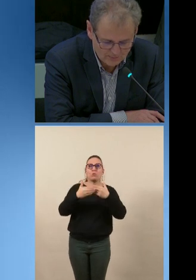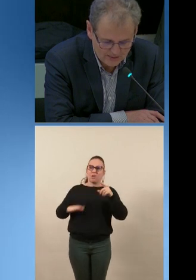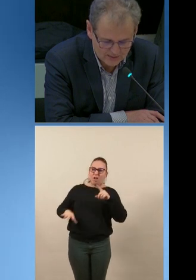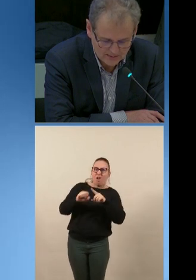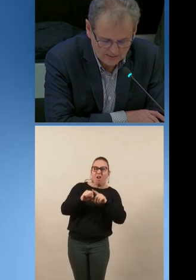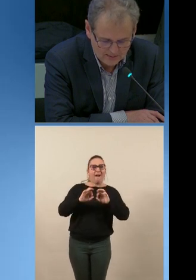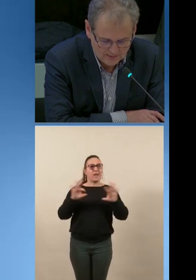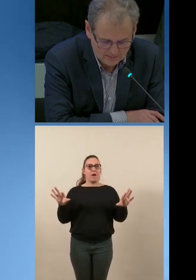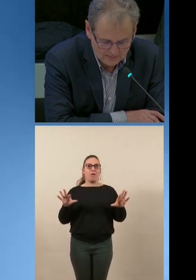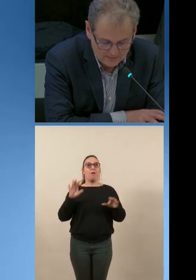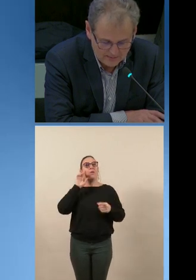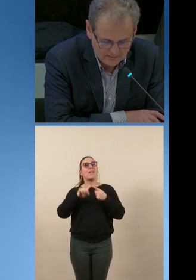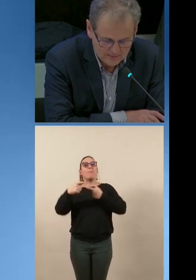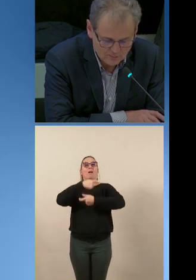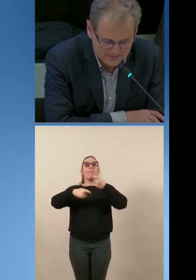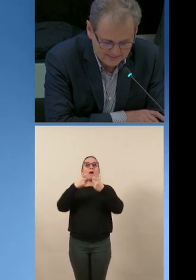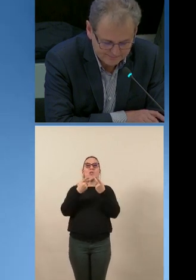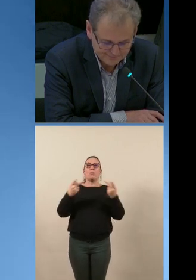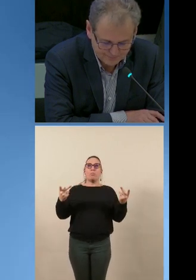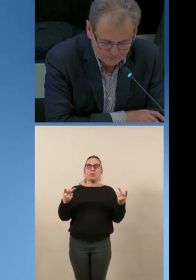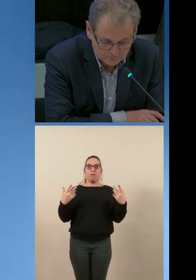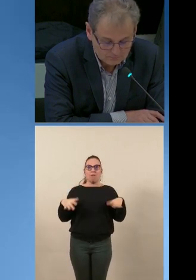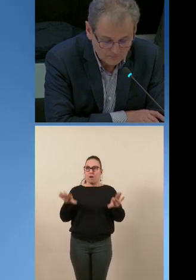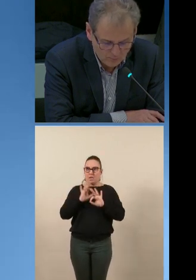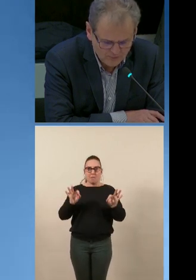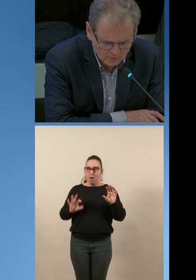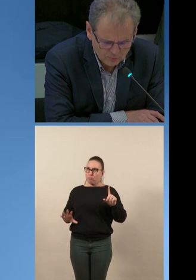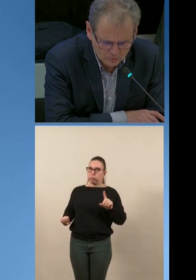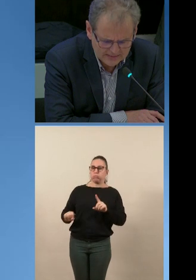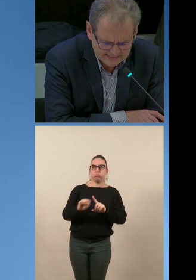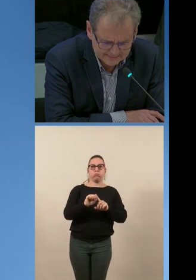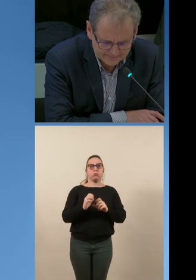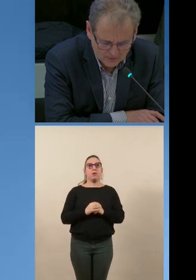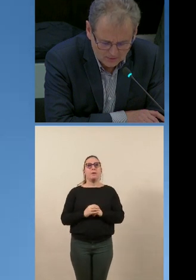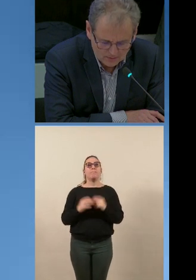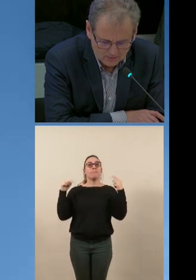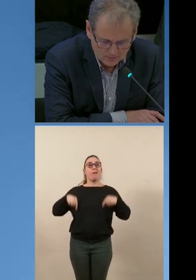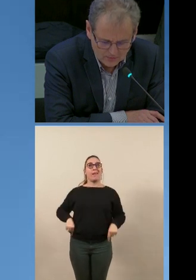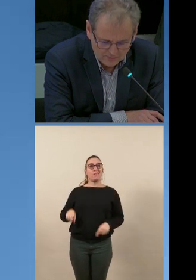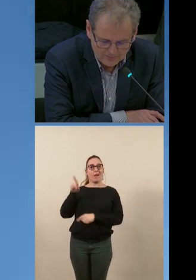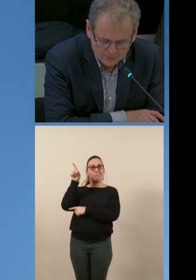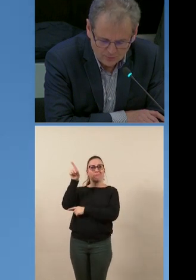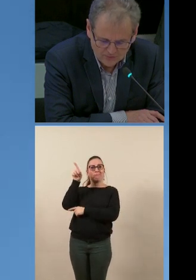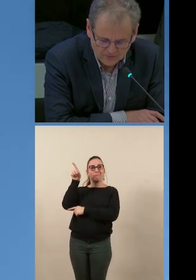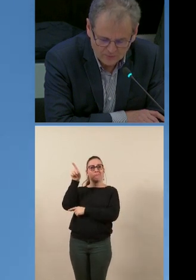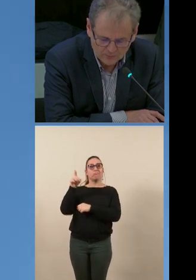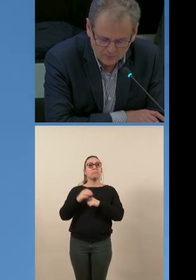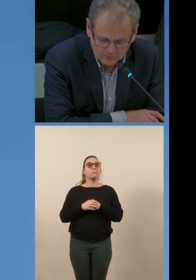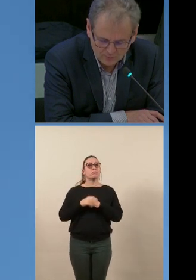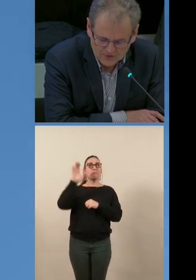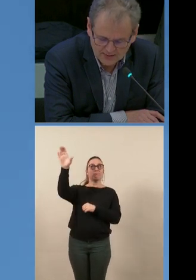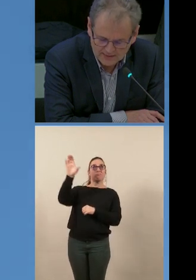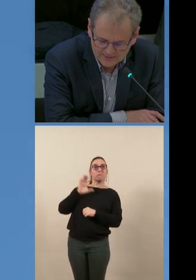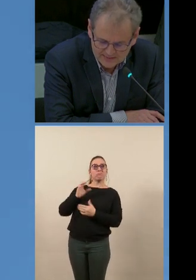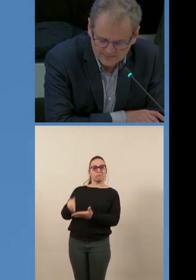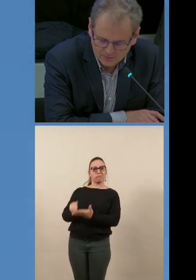marchés publics qui qui sont passés concernant toujours l'état nous n'avons pas de dotation de